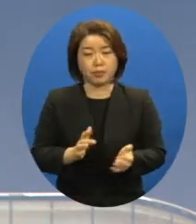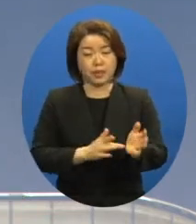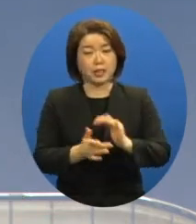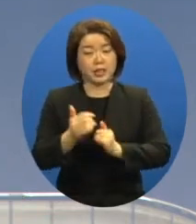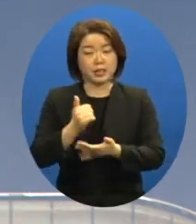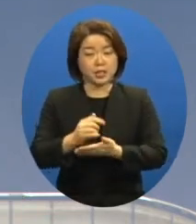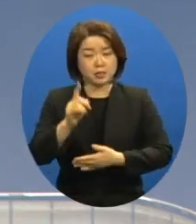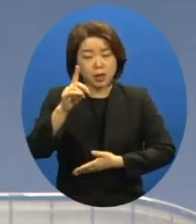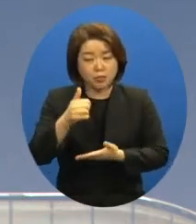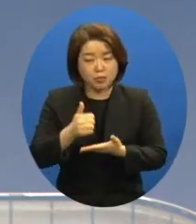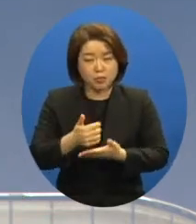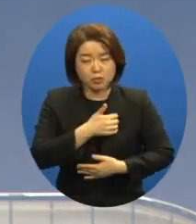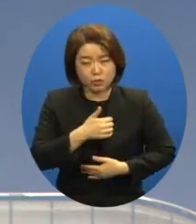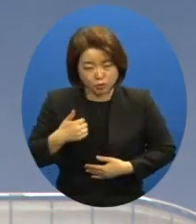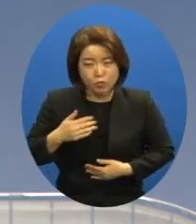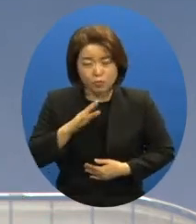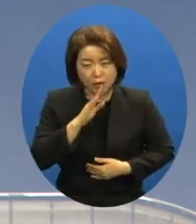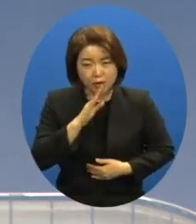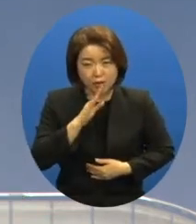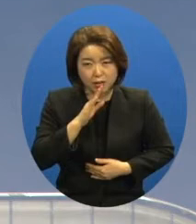진짜 충분합니까?